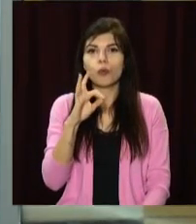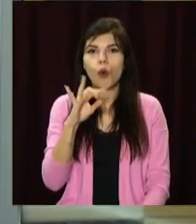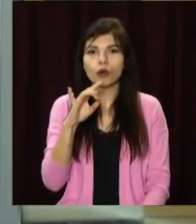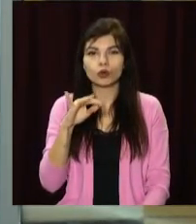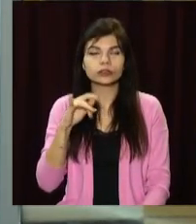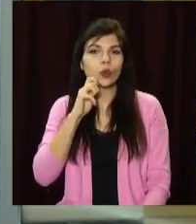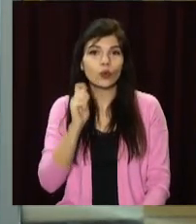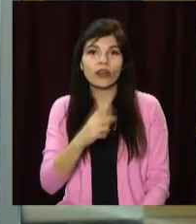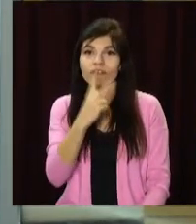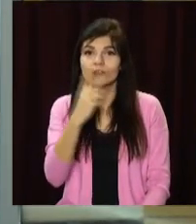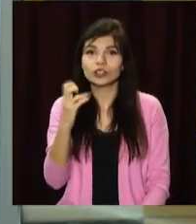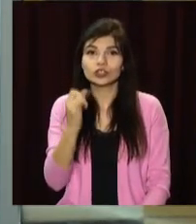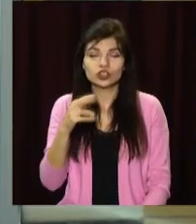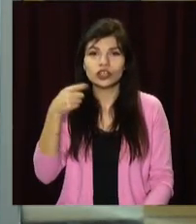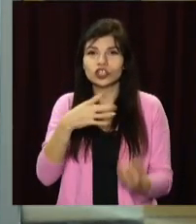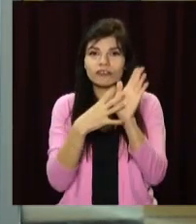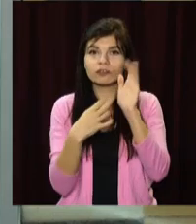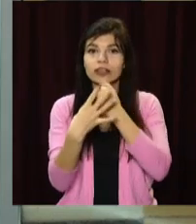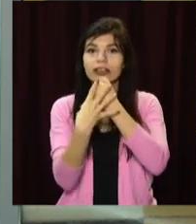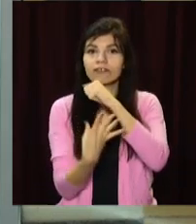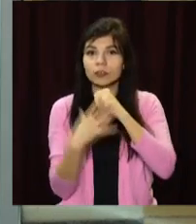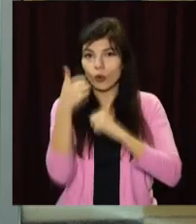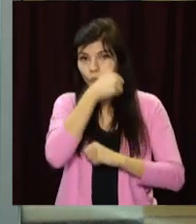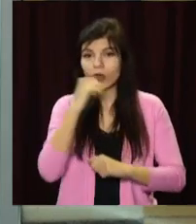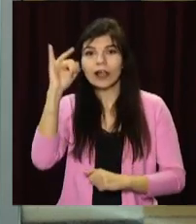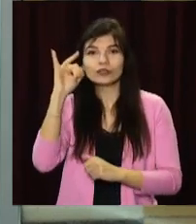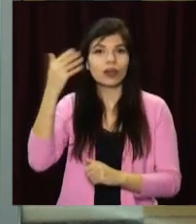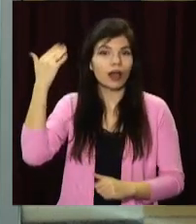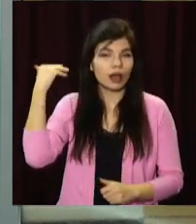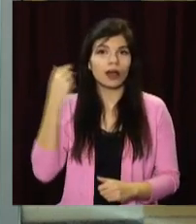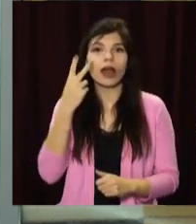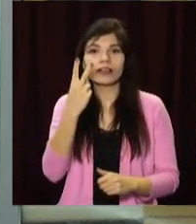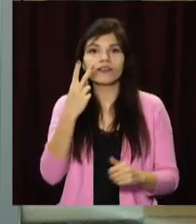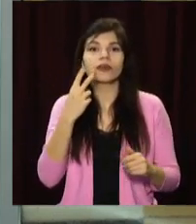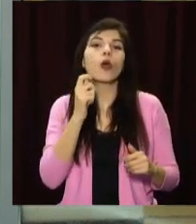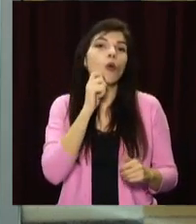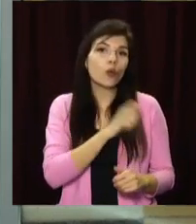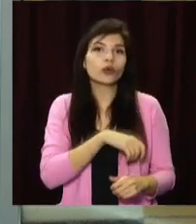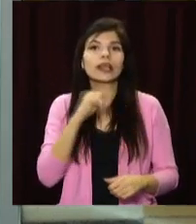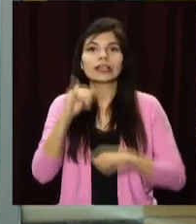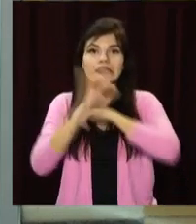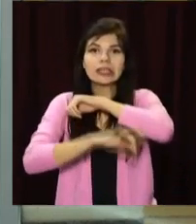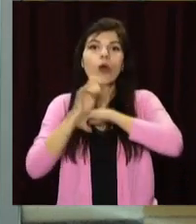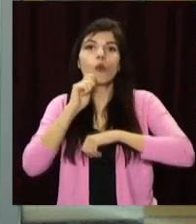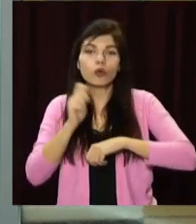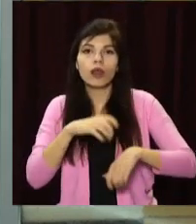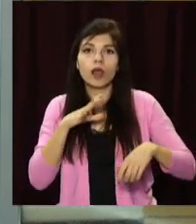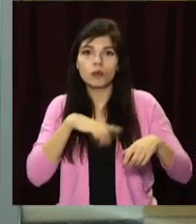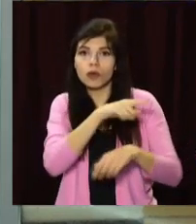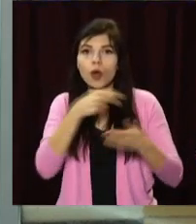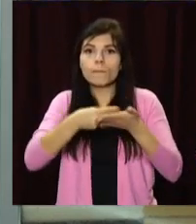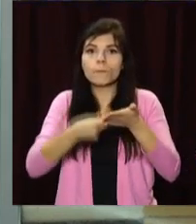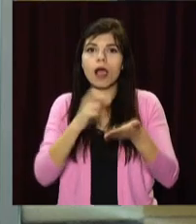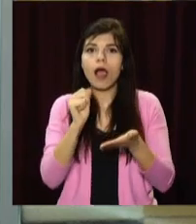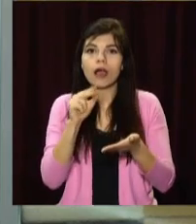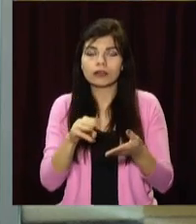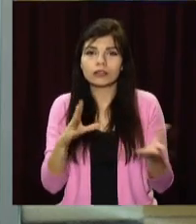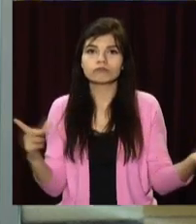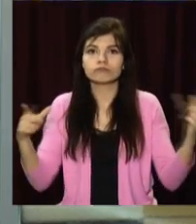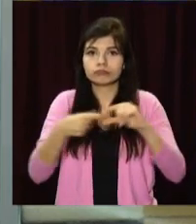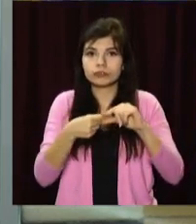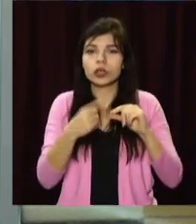Карантинне свято. У Дніпрі відзначили День Соборності України. 22 січня 1919 року дві народні